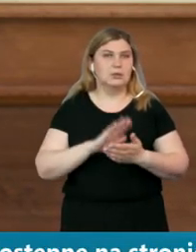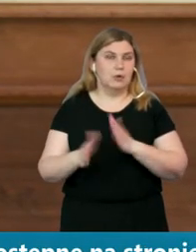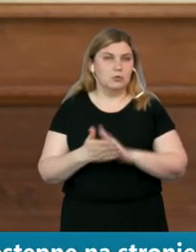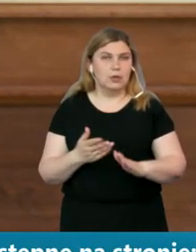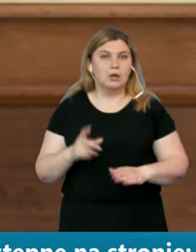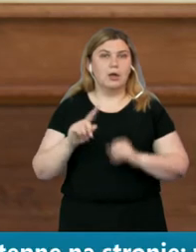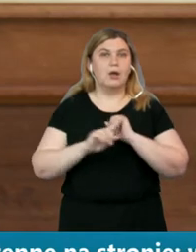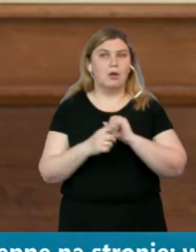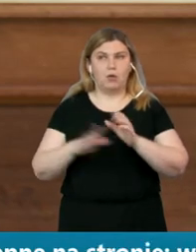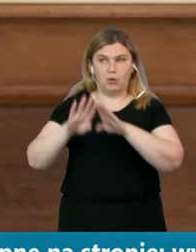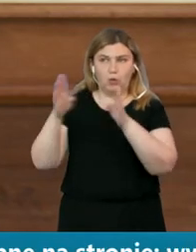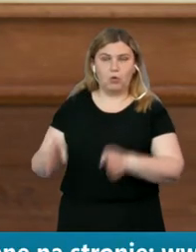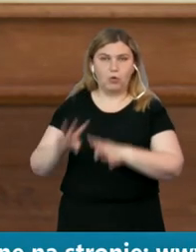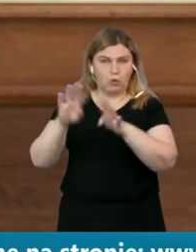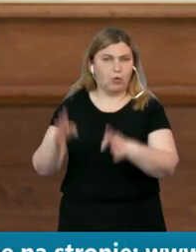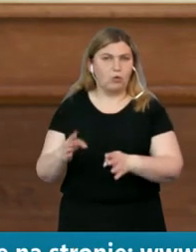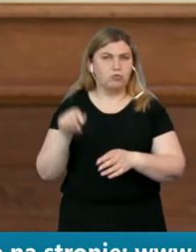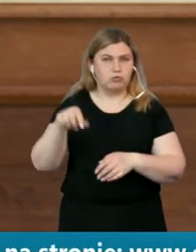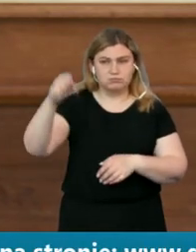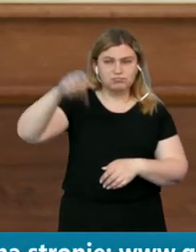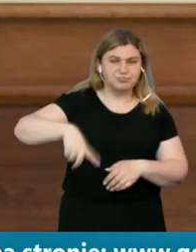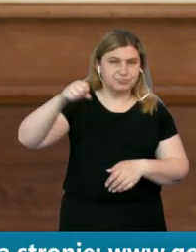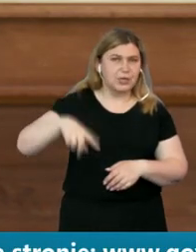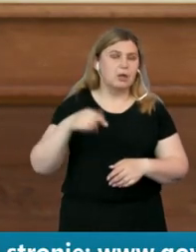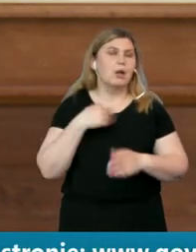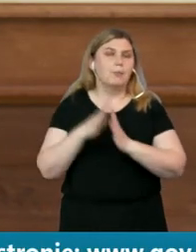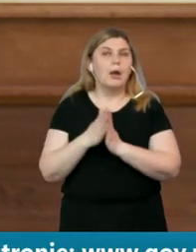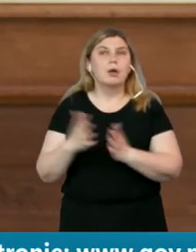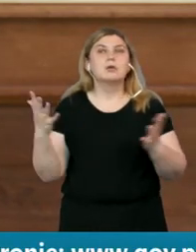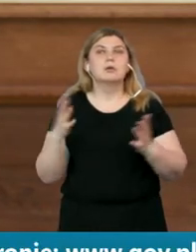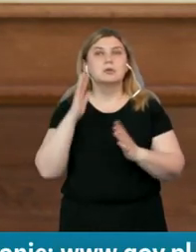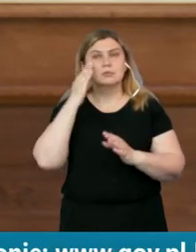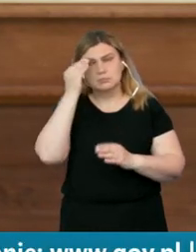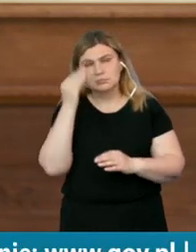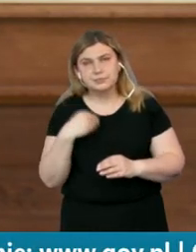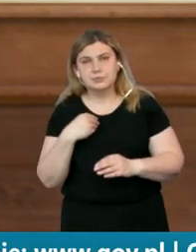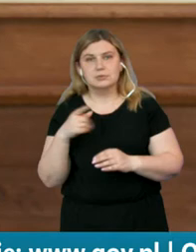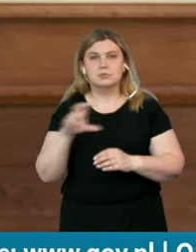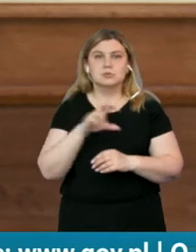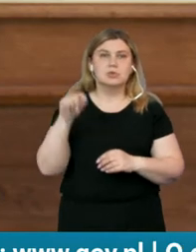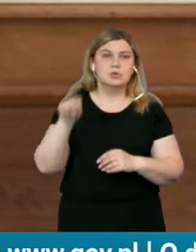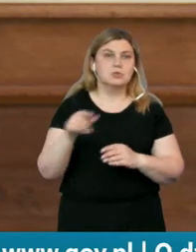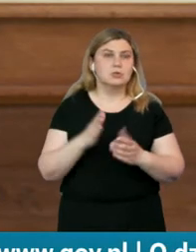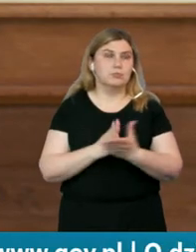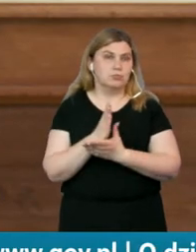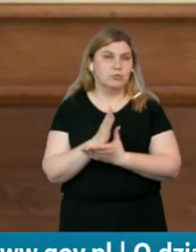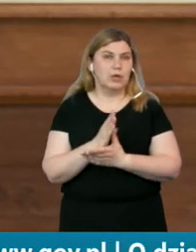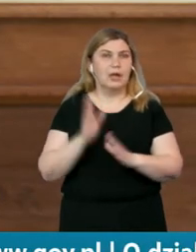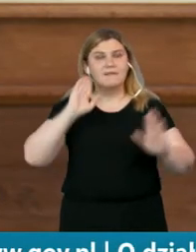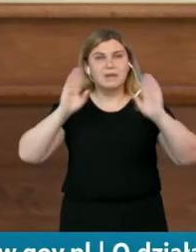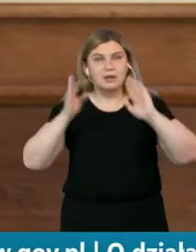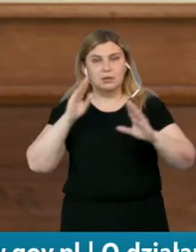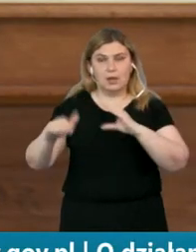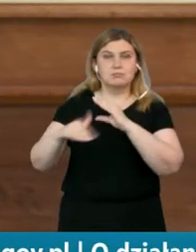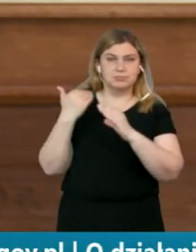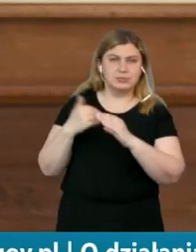do śmietników, to też prosiłbym o sygnały, czy bezpośrednio tutaj za pośrednictwem Facebooka do mnie, czy